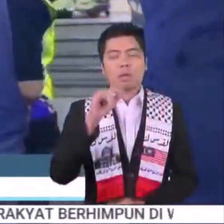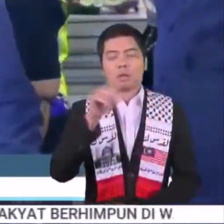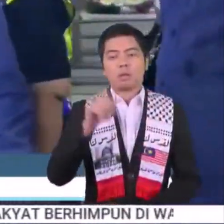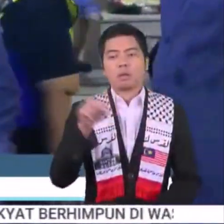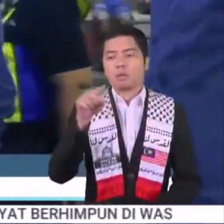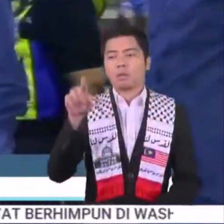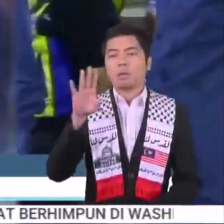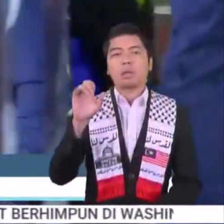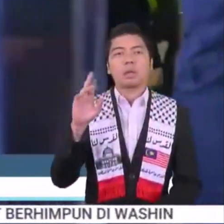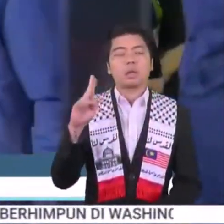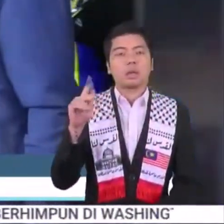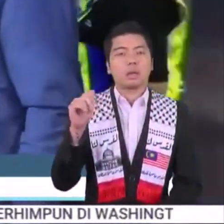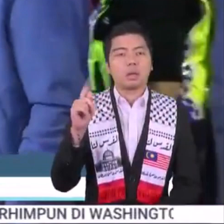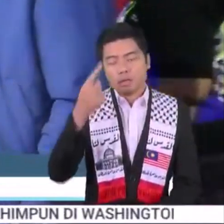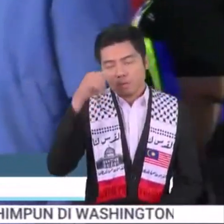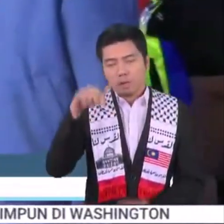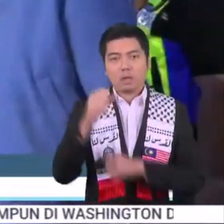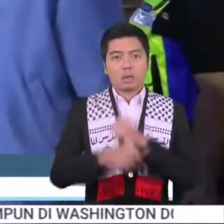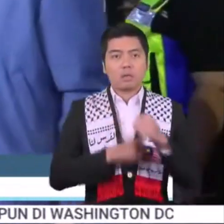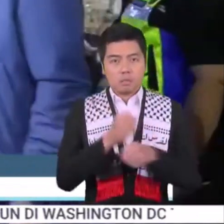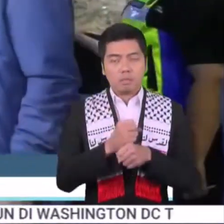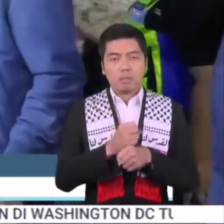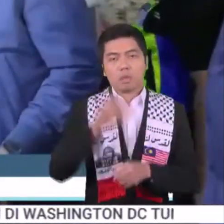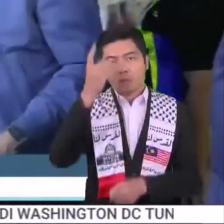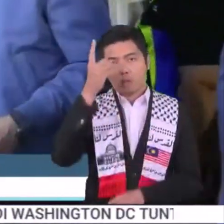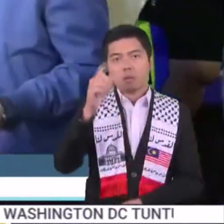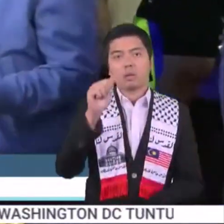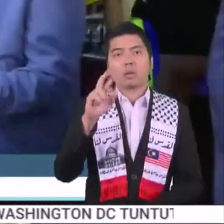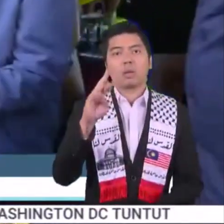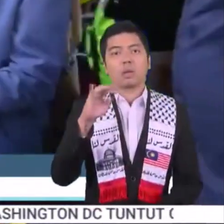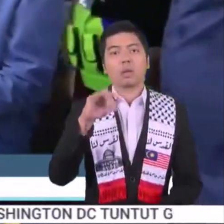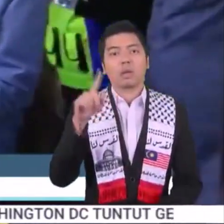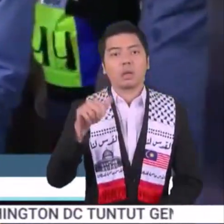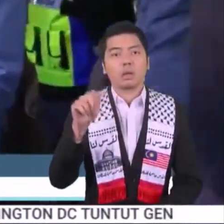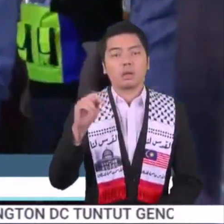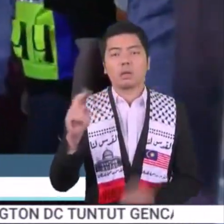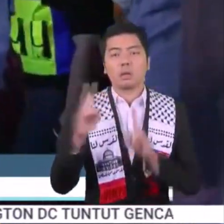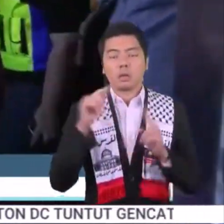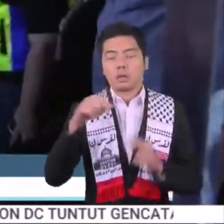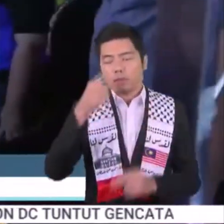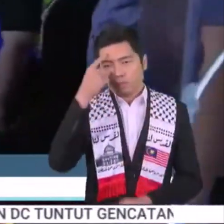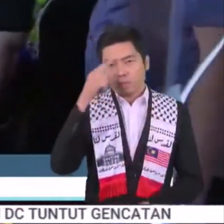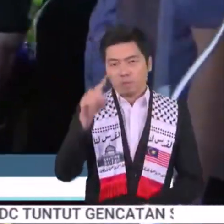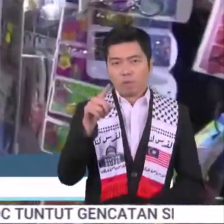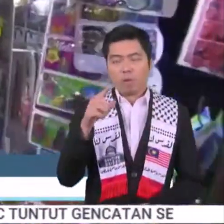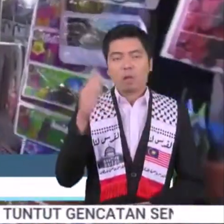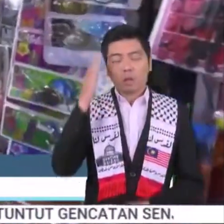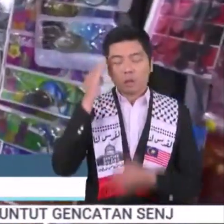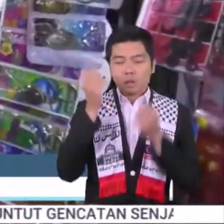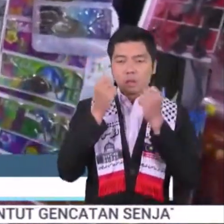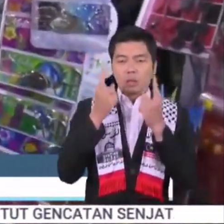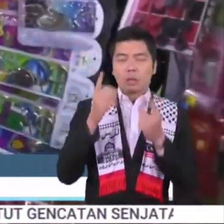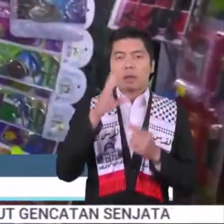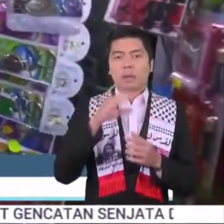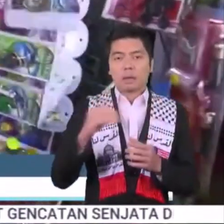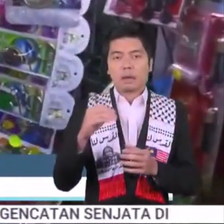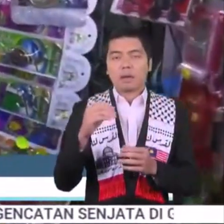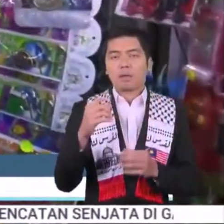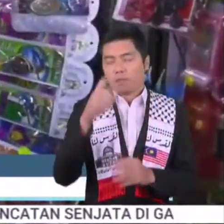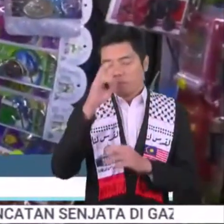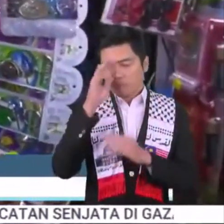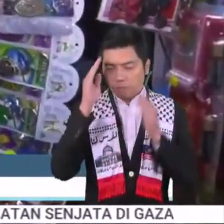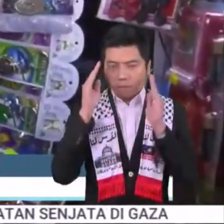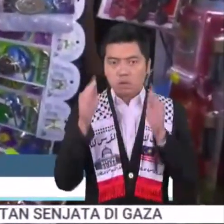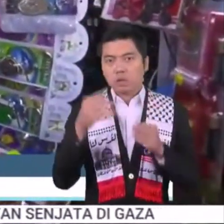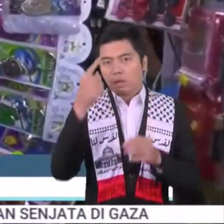ini Datuk armizan berkata inisiatif itu adalah untuk meningkatkan kesedaran dan komitmen dalam kalangan para